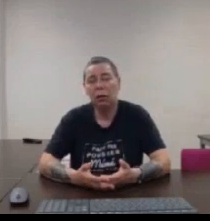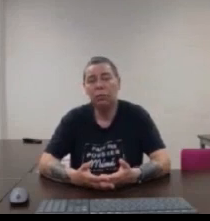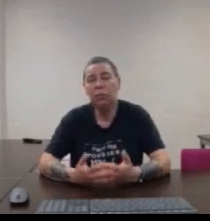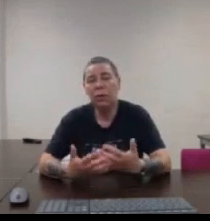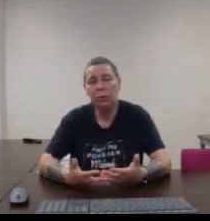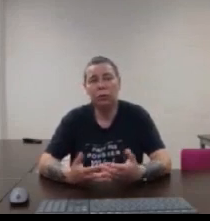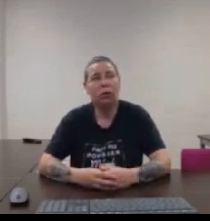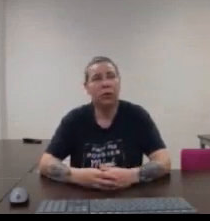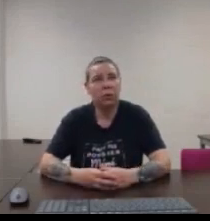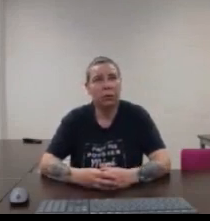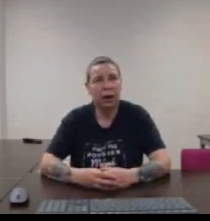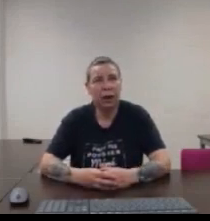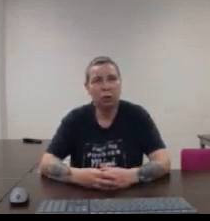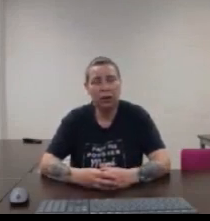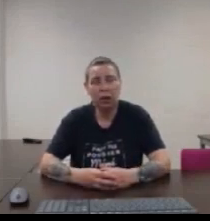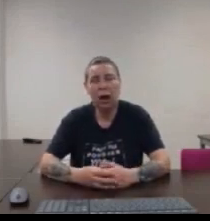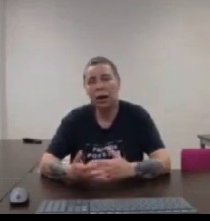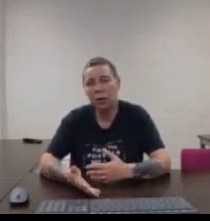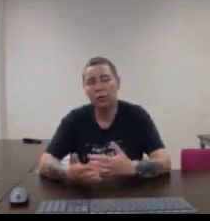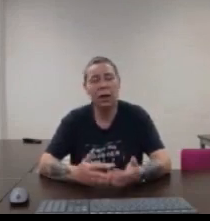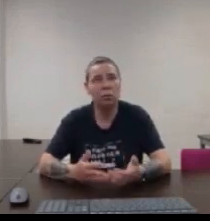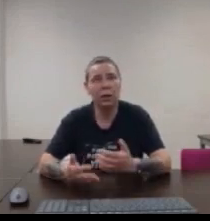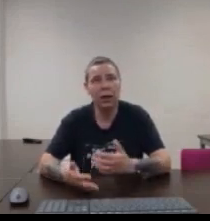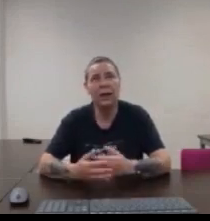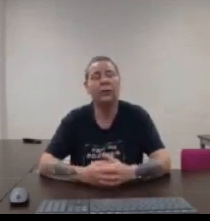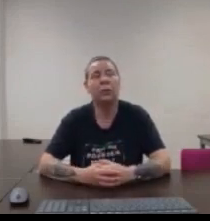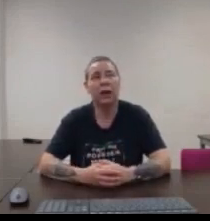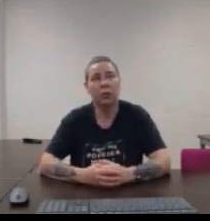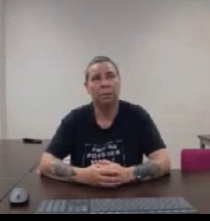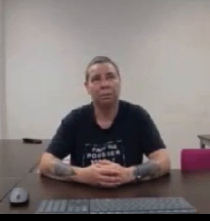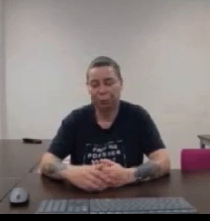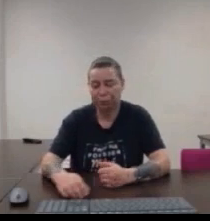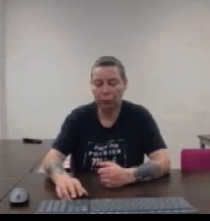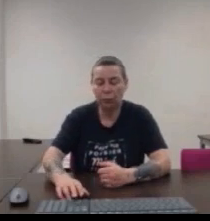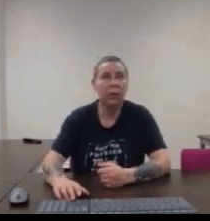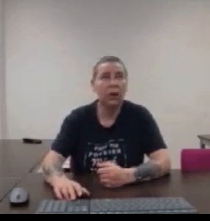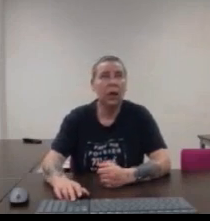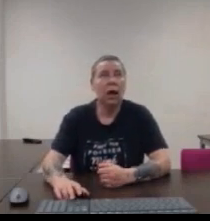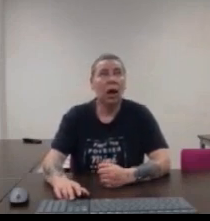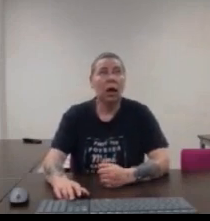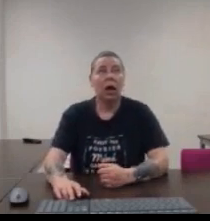et plus globalement sur l'environnement de travail où on évoquera la lumière, le bruit et la température.